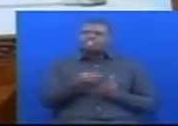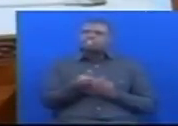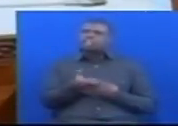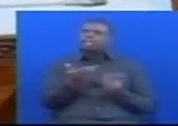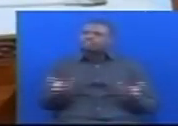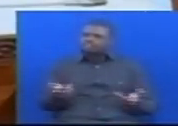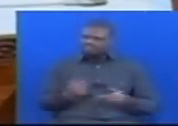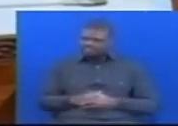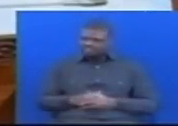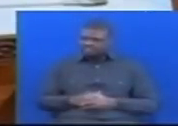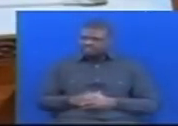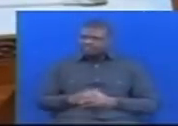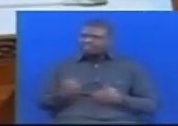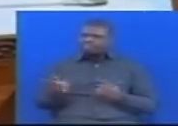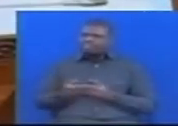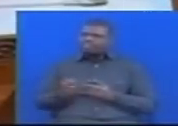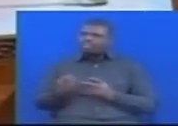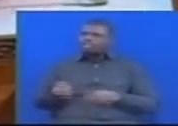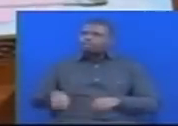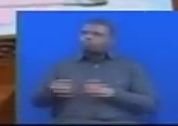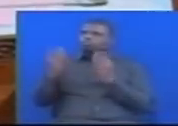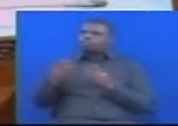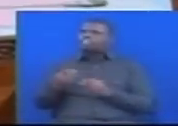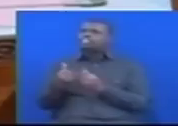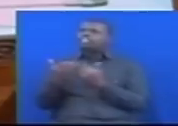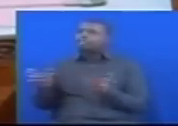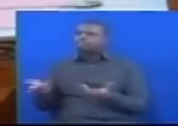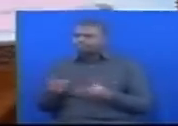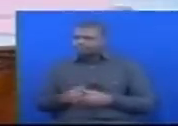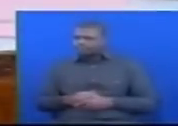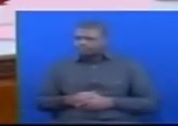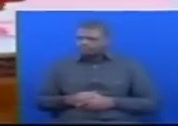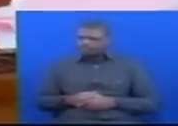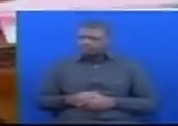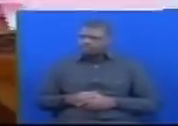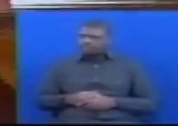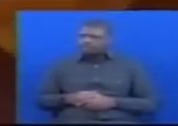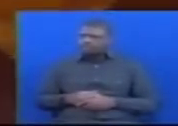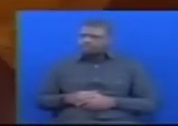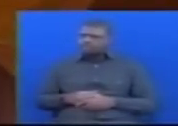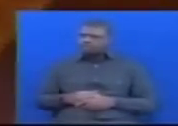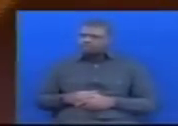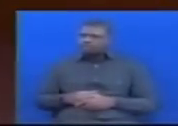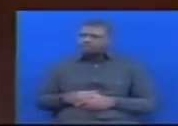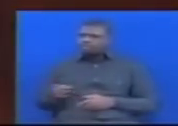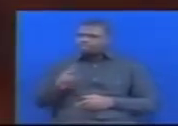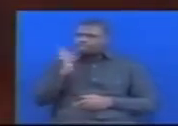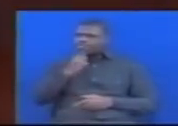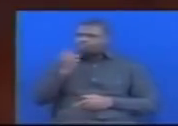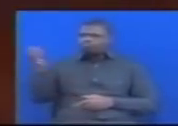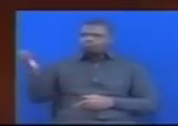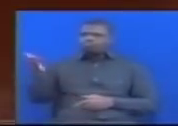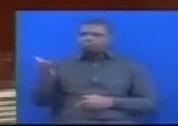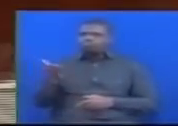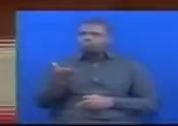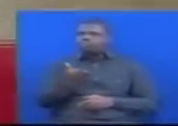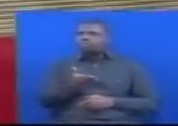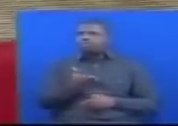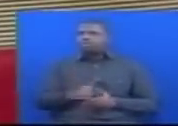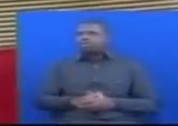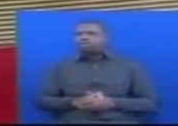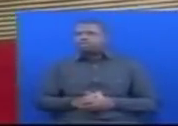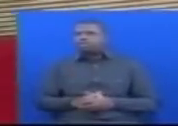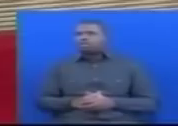gani? Swali linataka kufahamu megawati moja ya umeme inazalishwa kwa kiasi gani na inauzwa